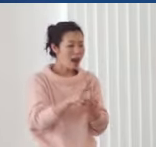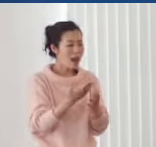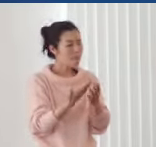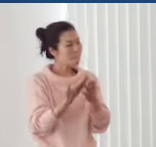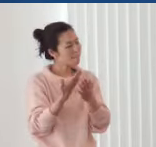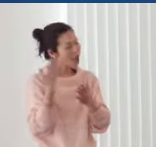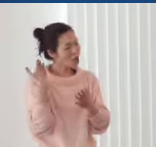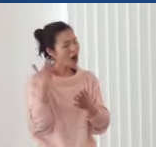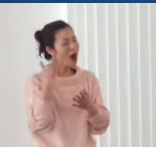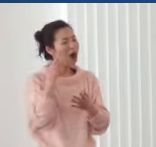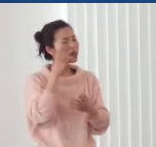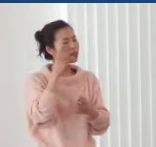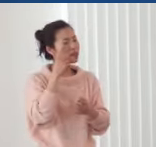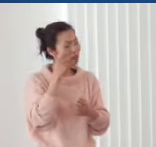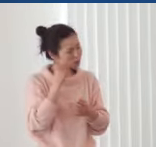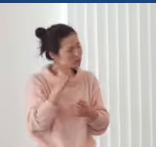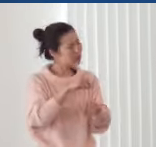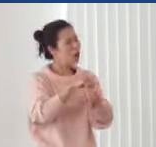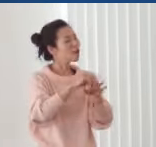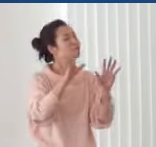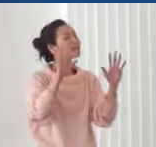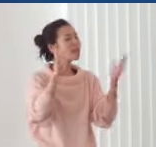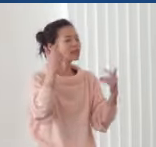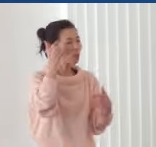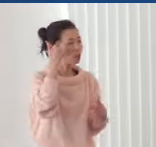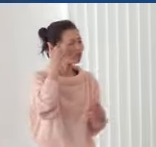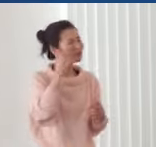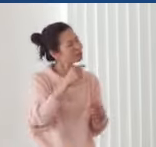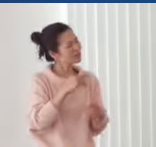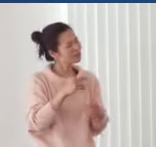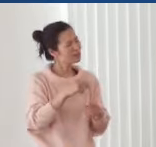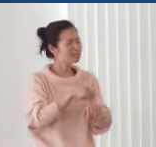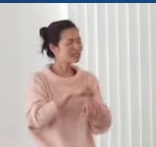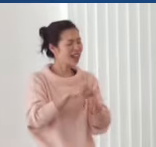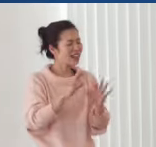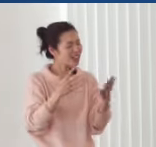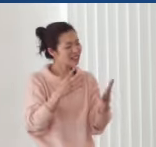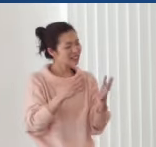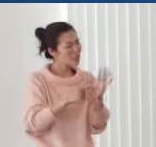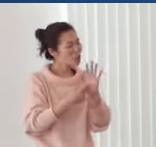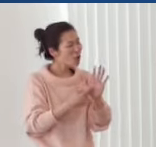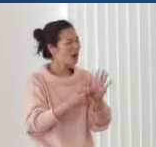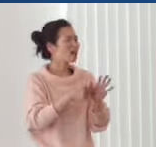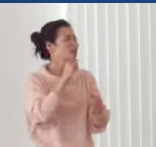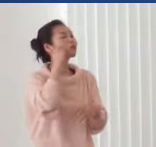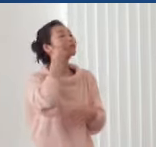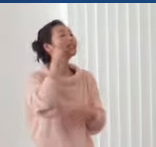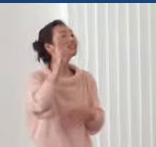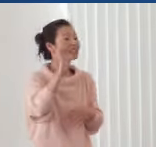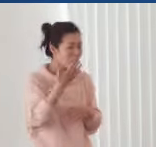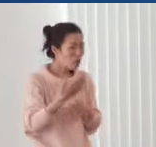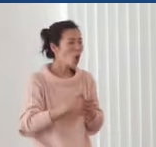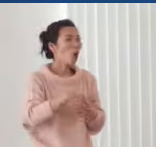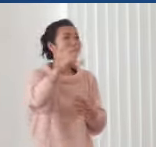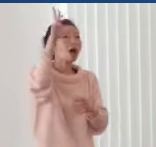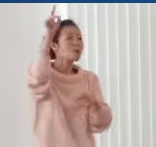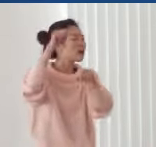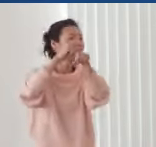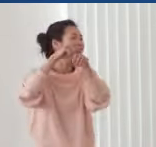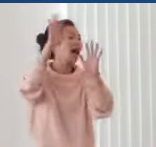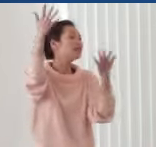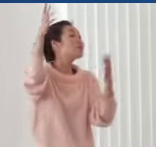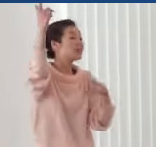時間はなかったんです。でも時間がないということは私たちちょっと想像できないですけれども、しか